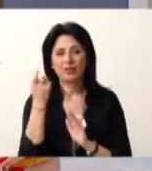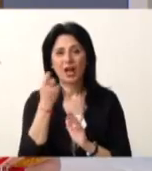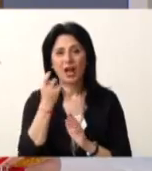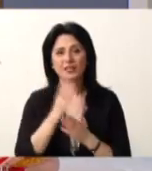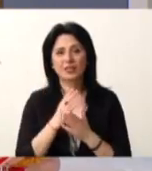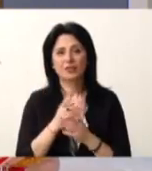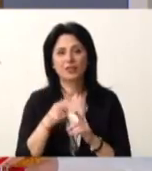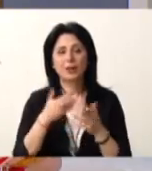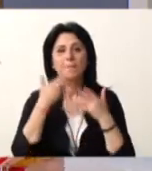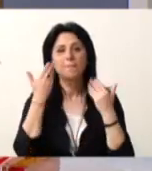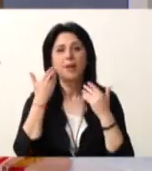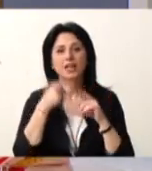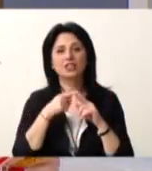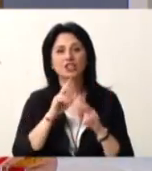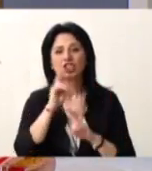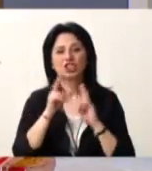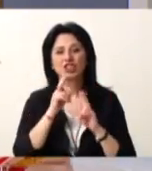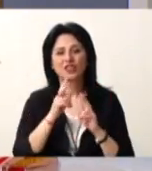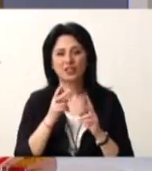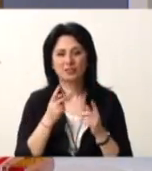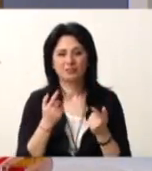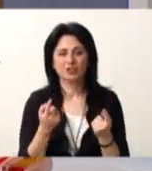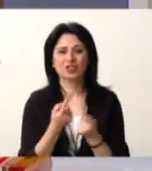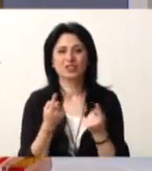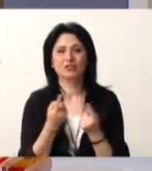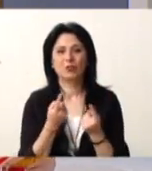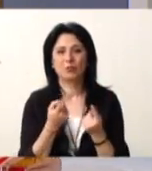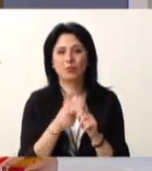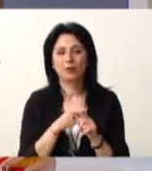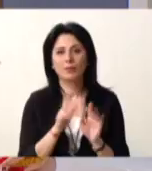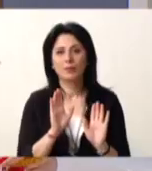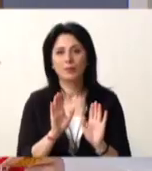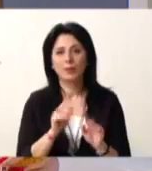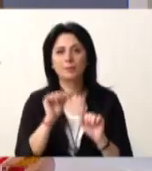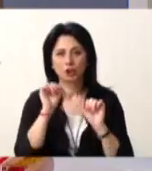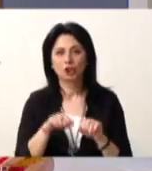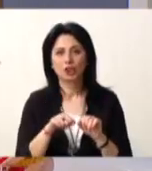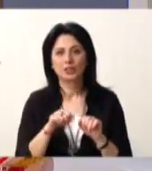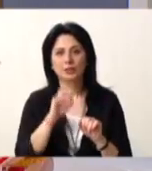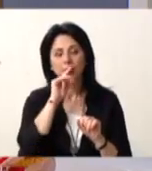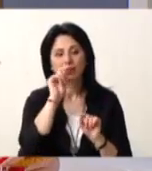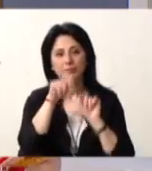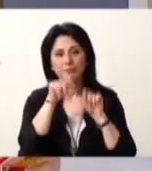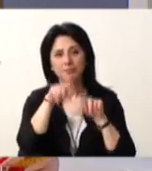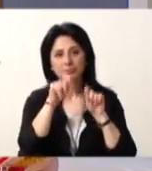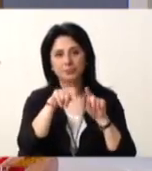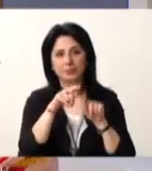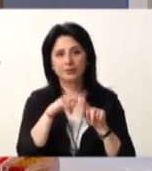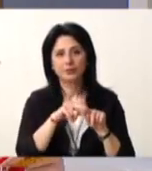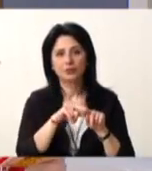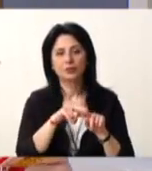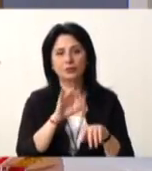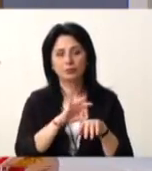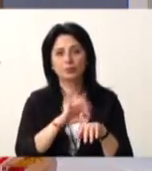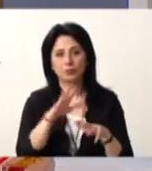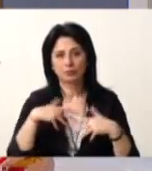ხარისხის და ესეთი მარტივი და ეს ჩივილები არ არის საკმაოდ გაფიოდ გამოხატული, შეიძლება მედიკამენტური მკურნალობით